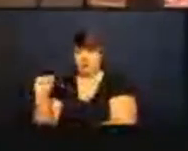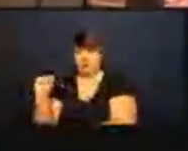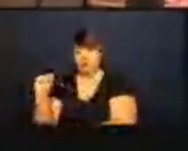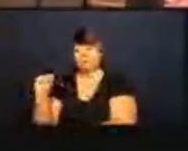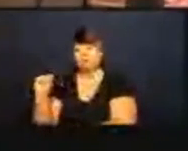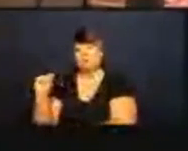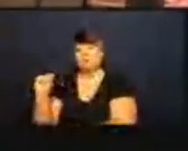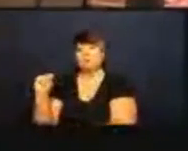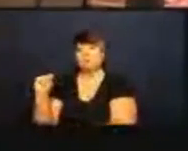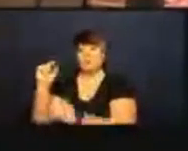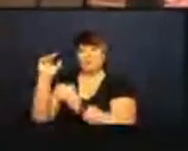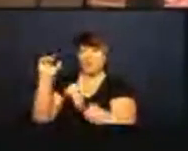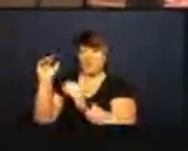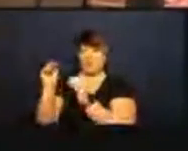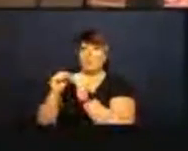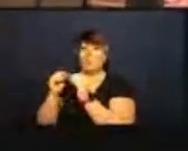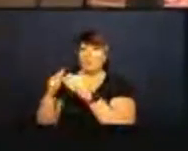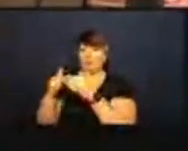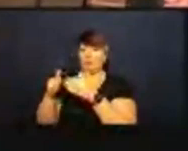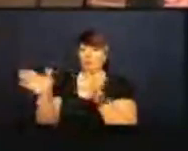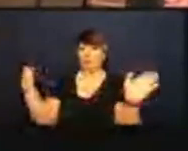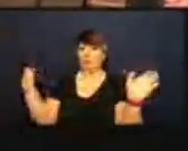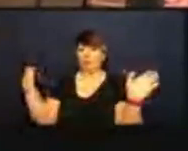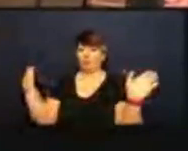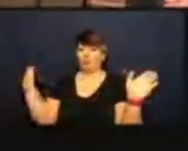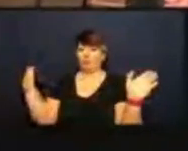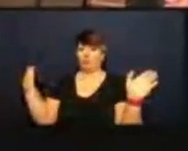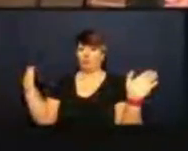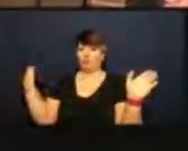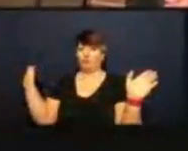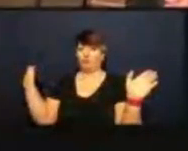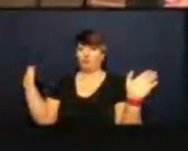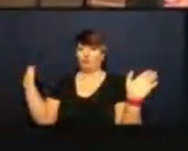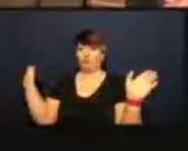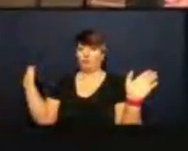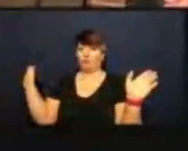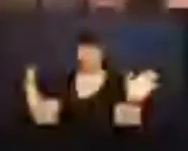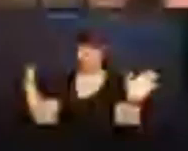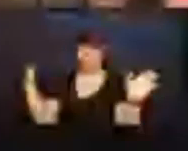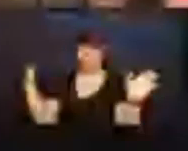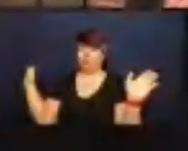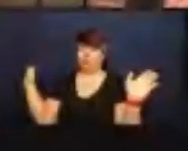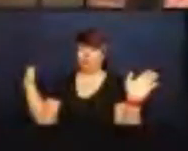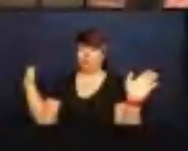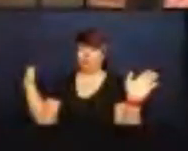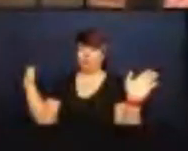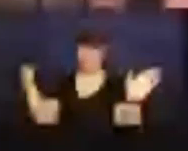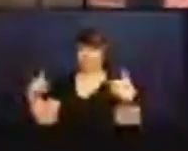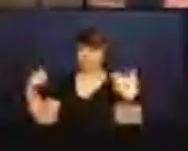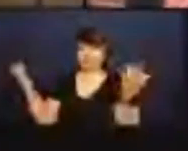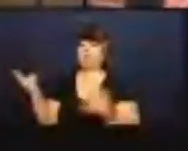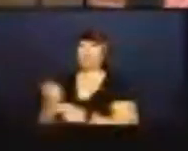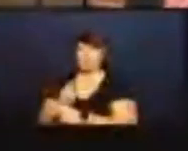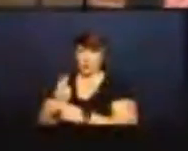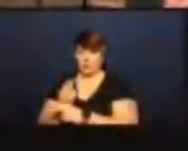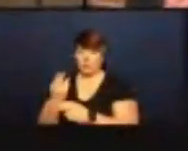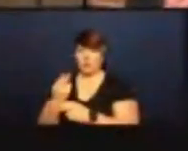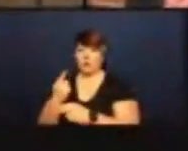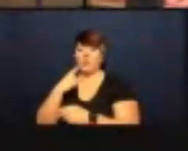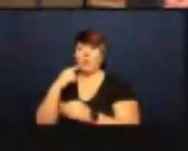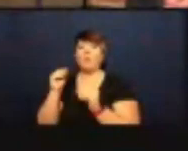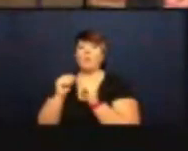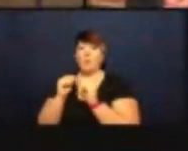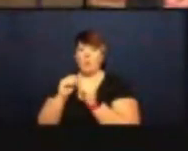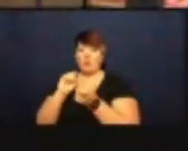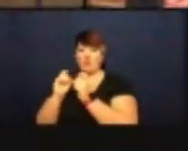virusi au kirusi hiki kipya. Kwa sasa tumeweza kupata chanjo, kuna chanjo mpya ambayo